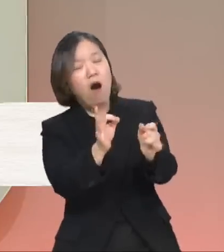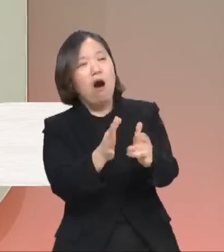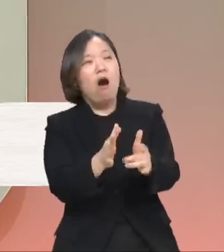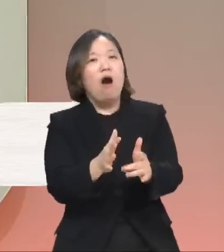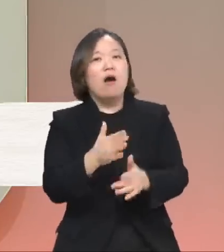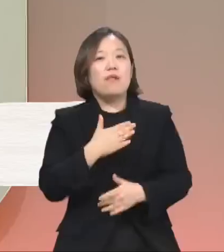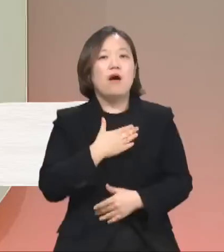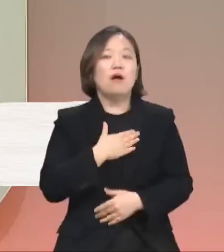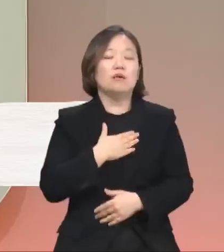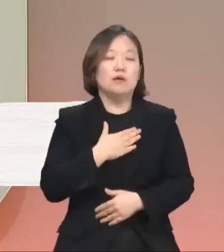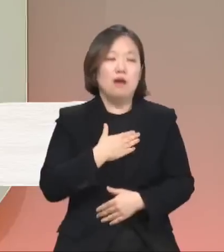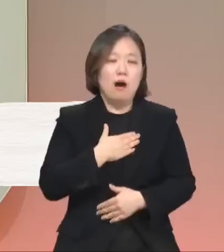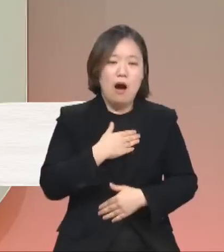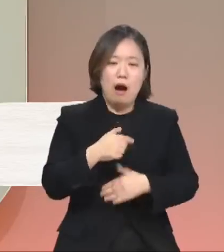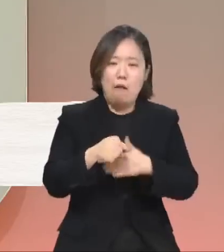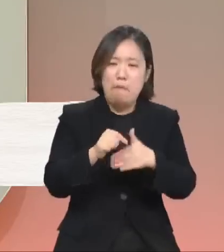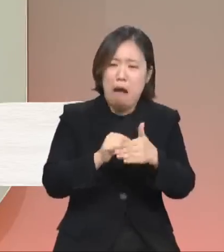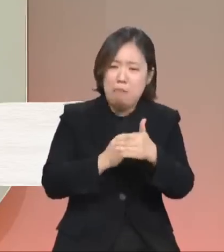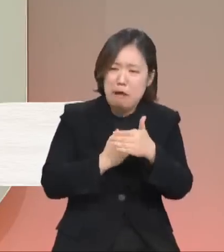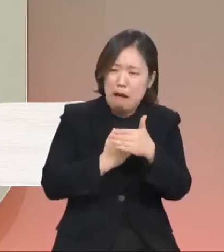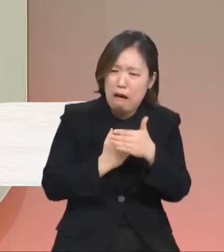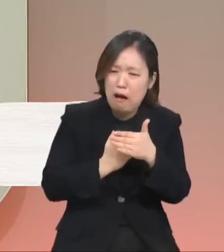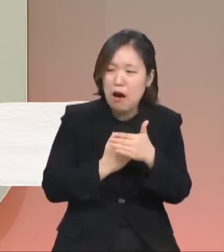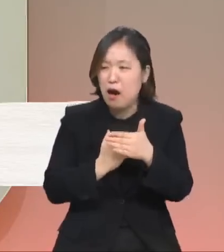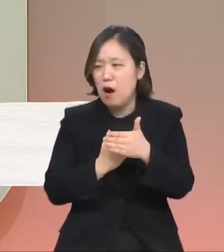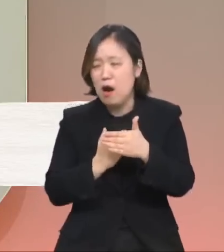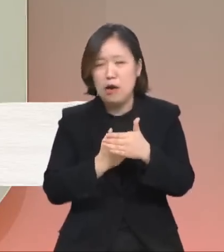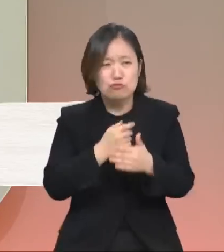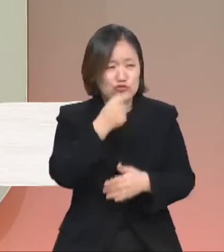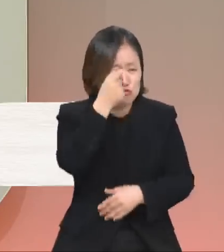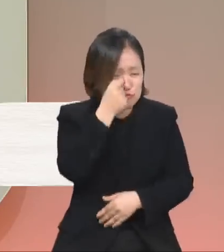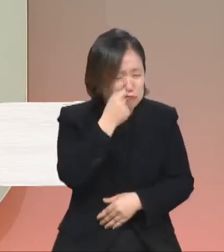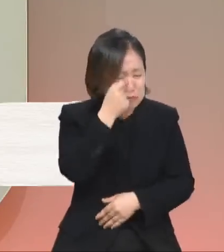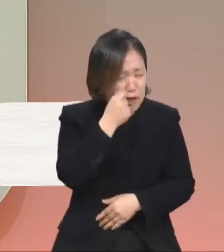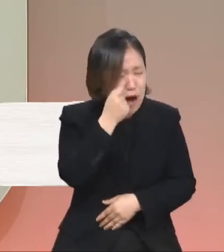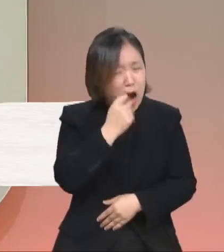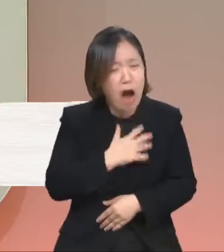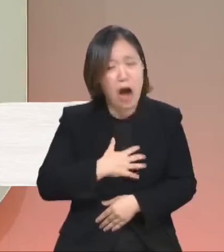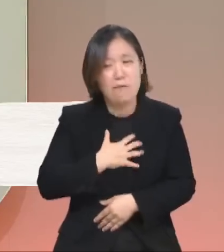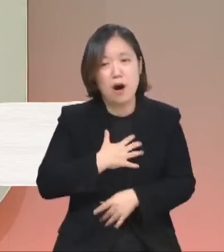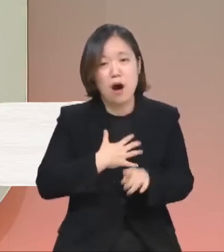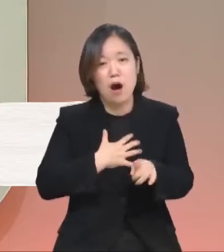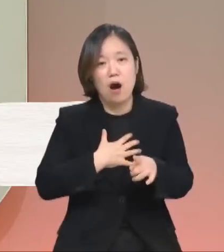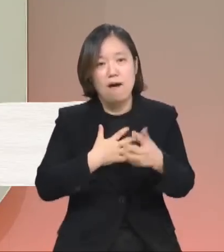심장이 뛰고 눈물이 나서 움직일 수가 없었습니다